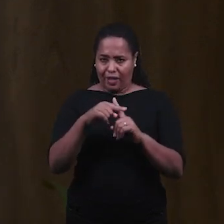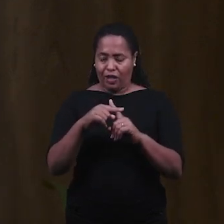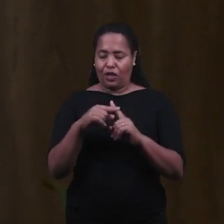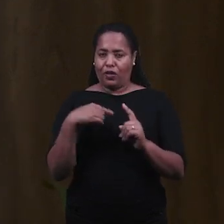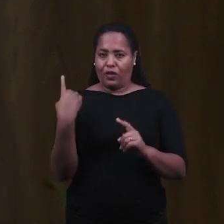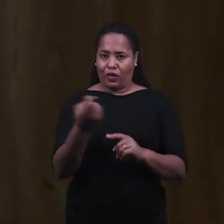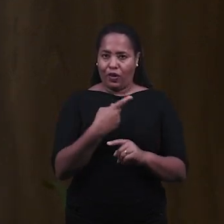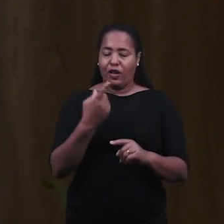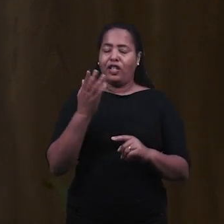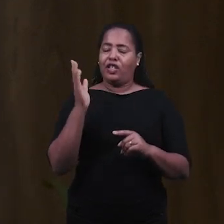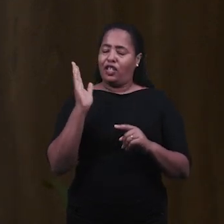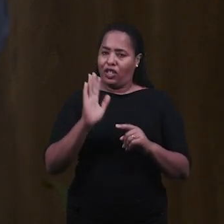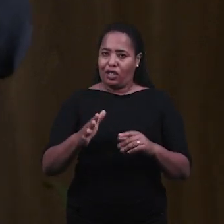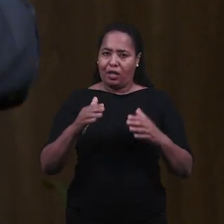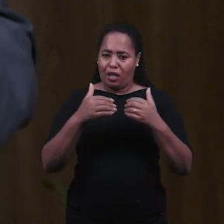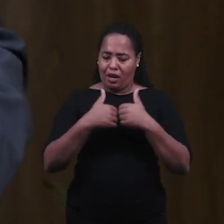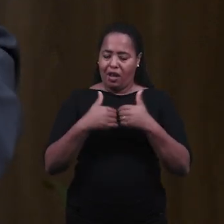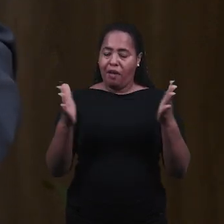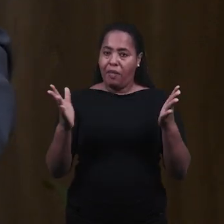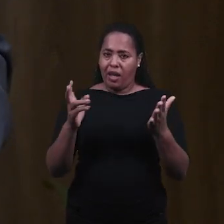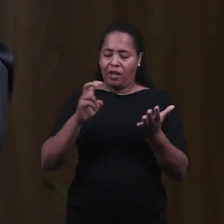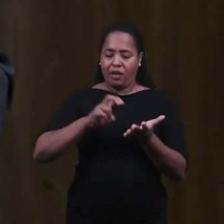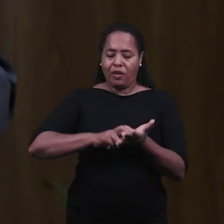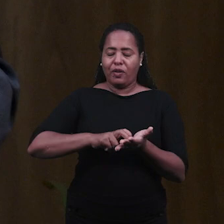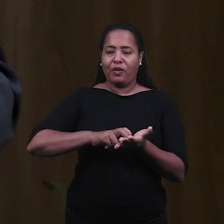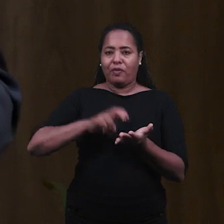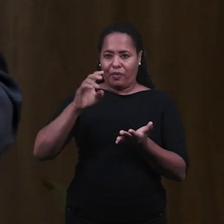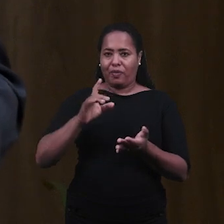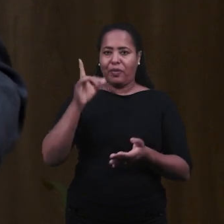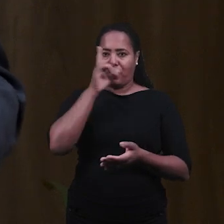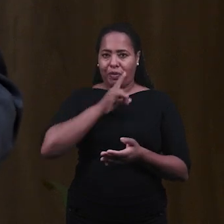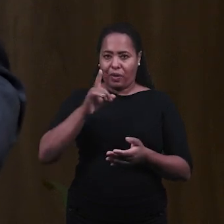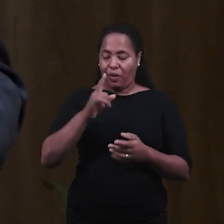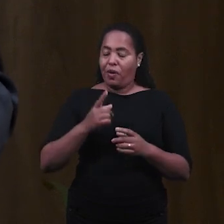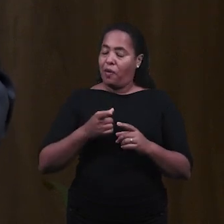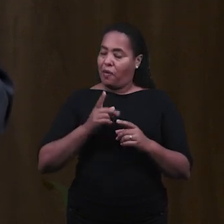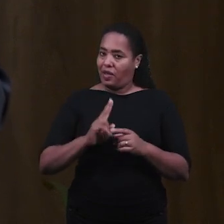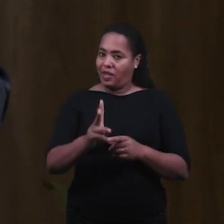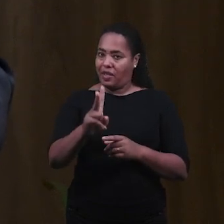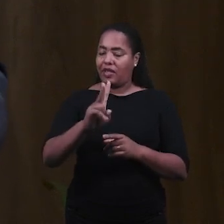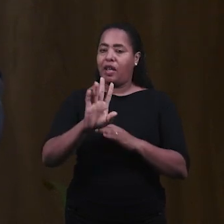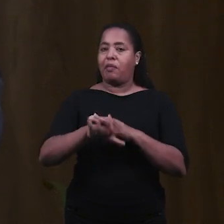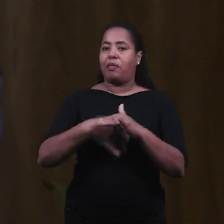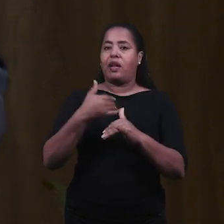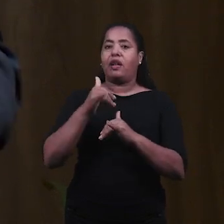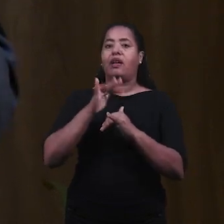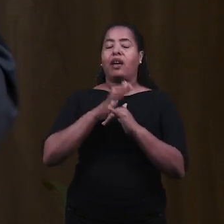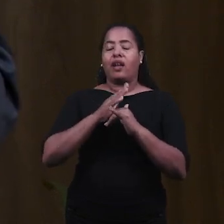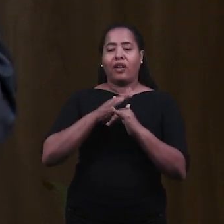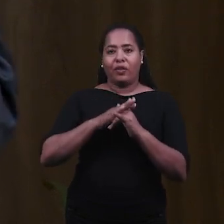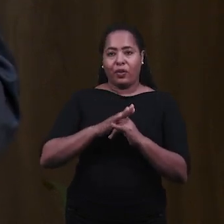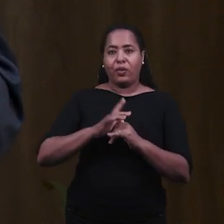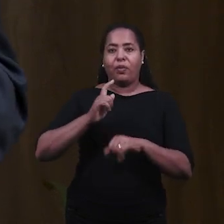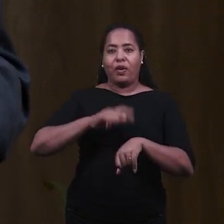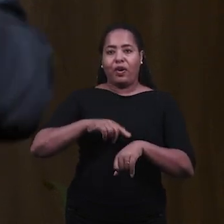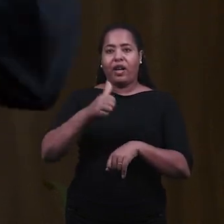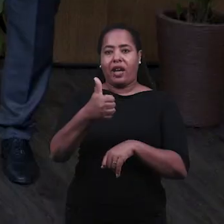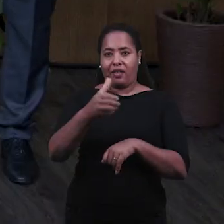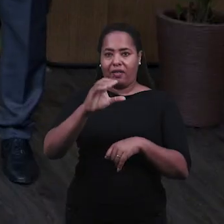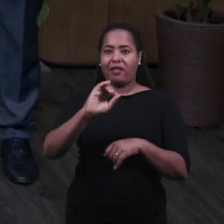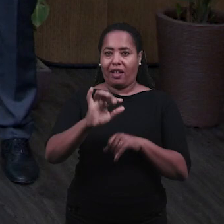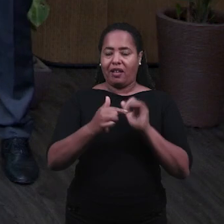aux activités présentielles dimanche matin, mais toujours par notre canal YouTube aussi à 10 heures, comme j'ai